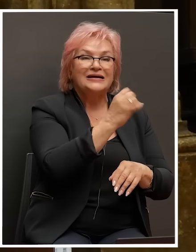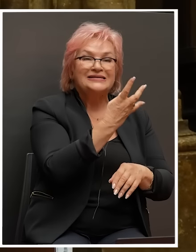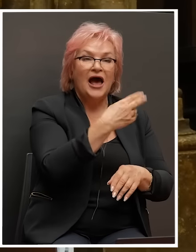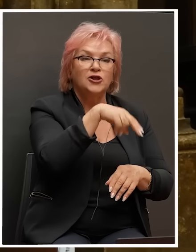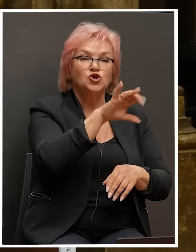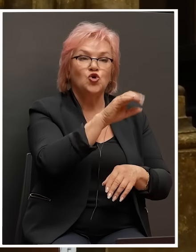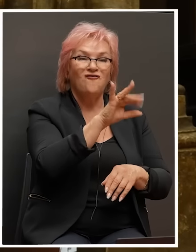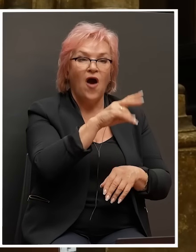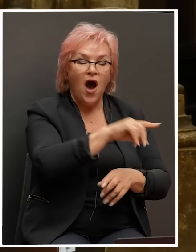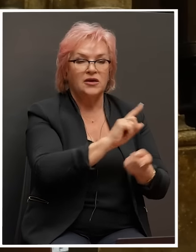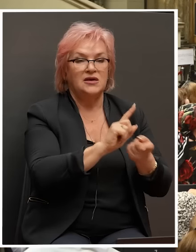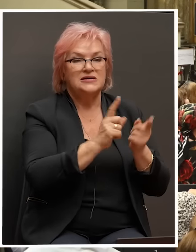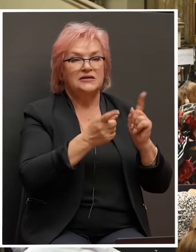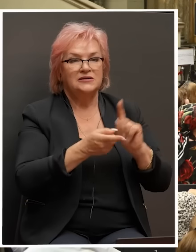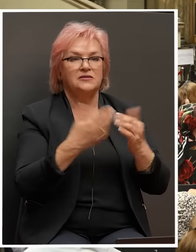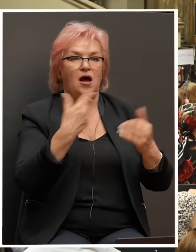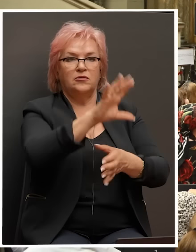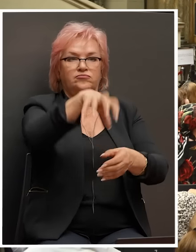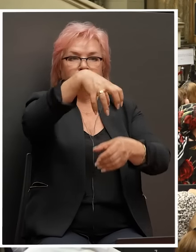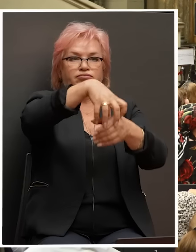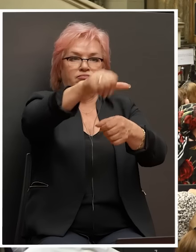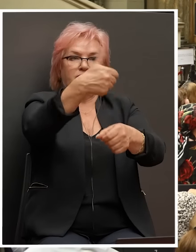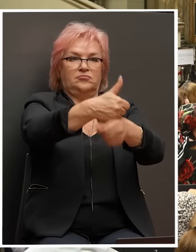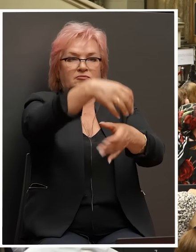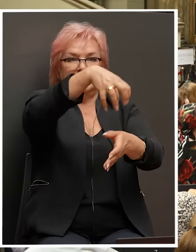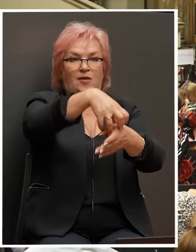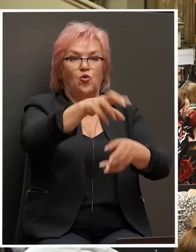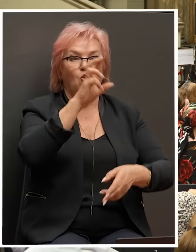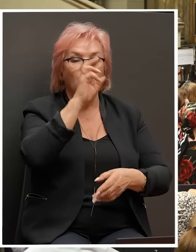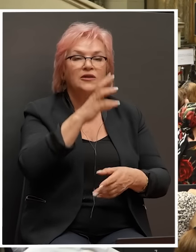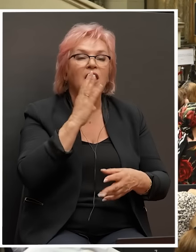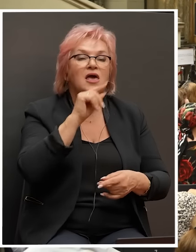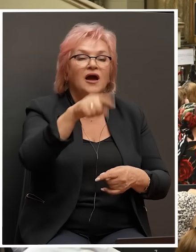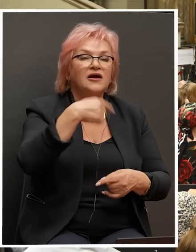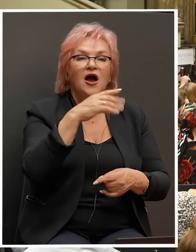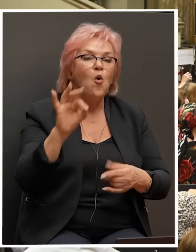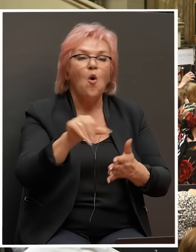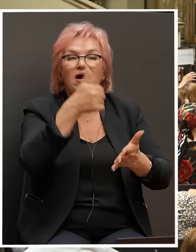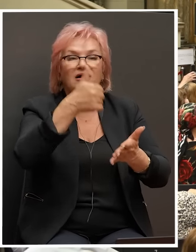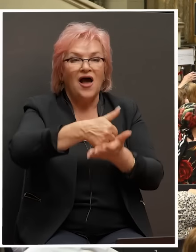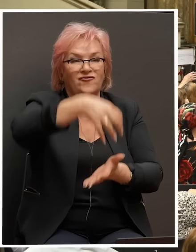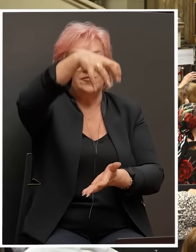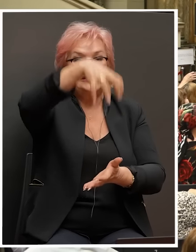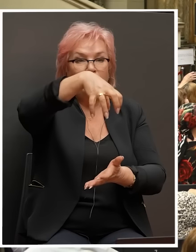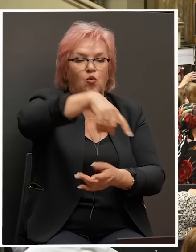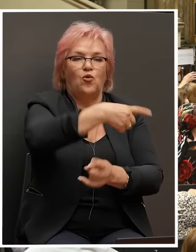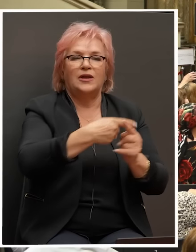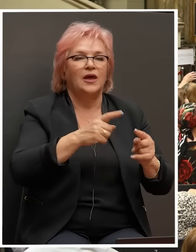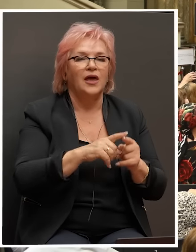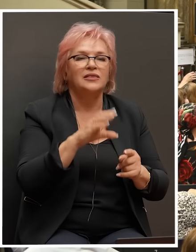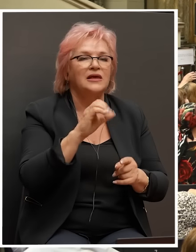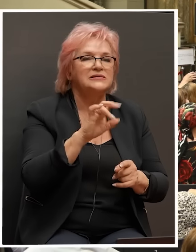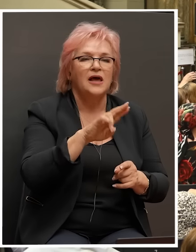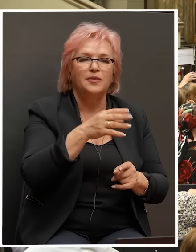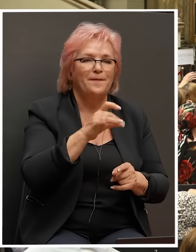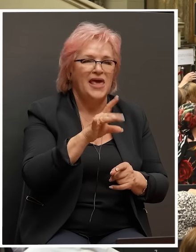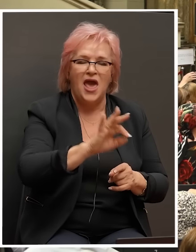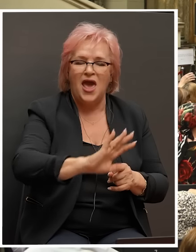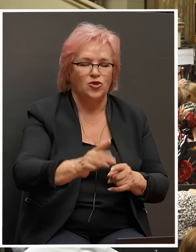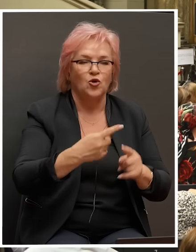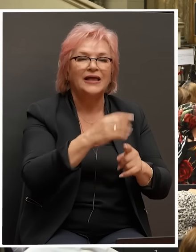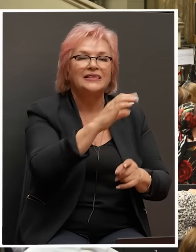стал кафедральным собором города. Поэтому, когда вы говорите о главном соборе города Рима, это ни в коем случае не Сан-Пьетро,